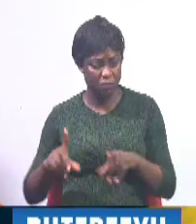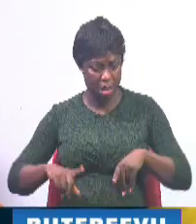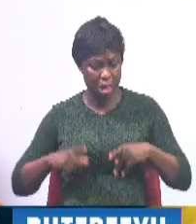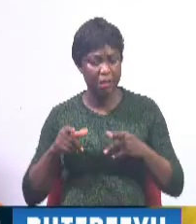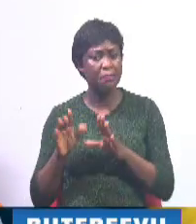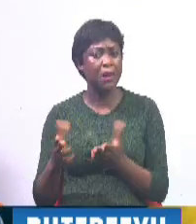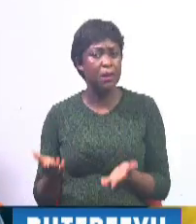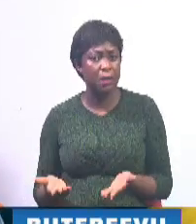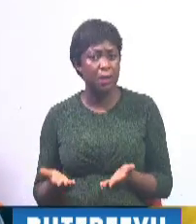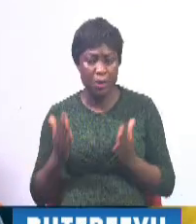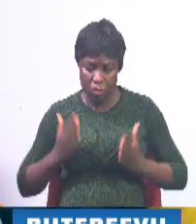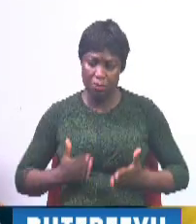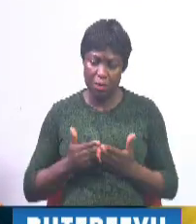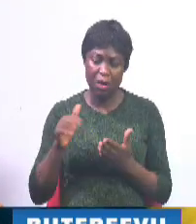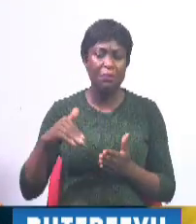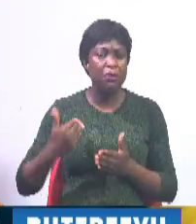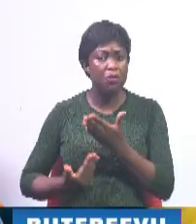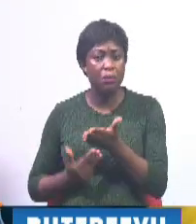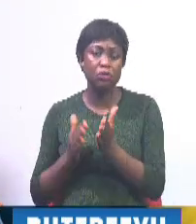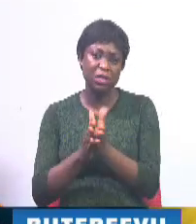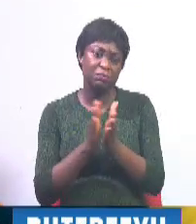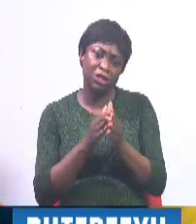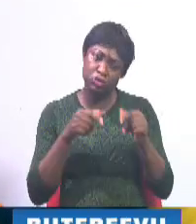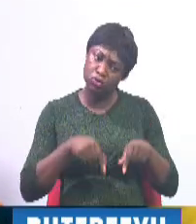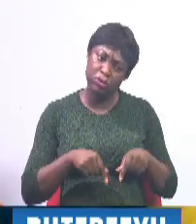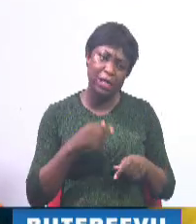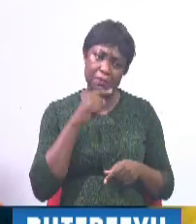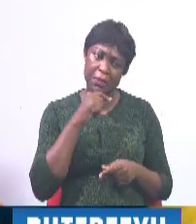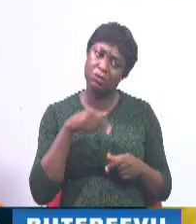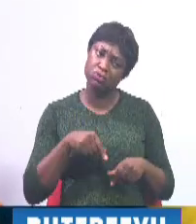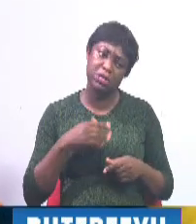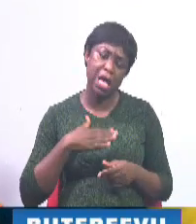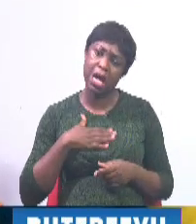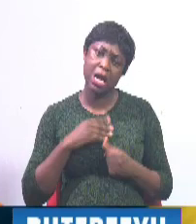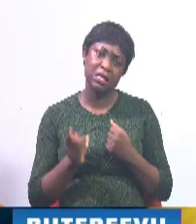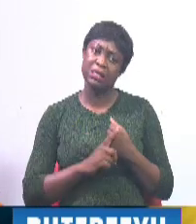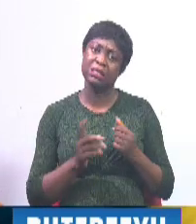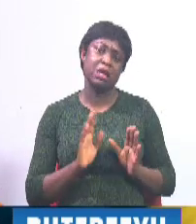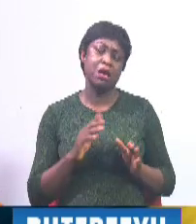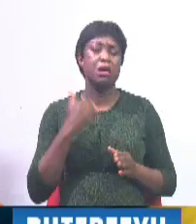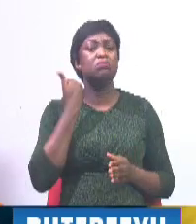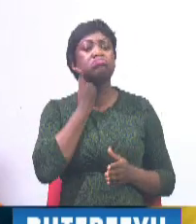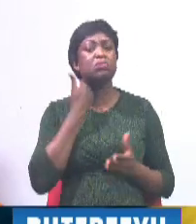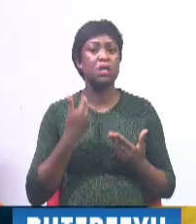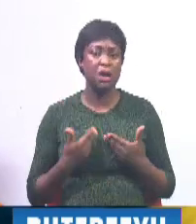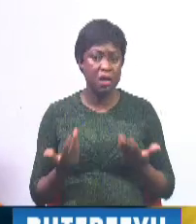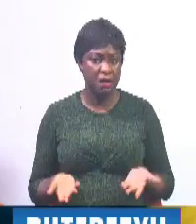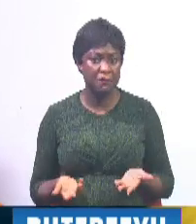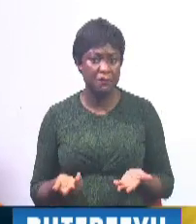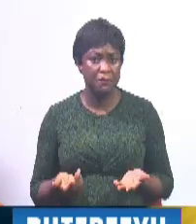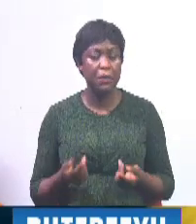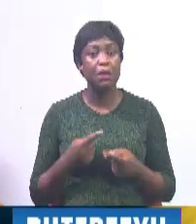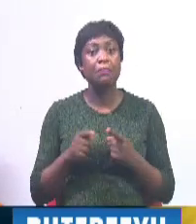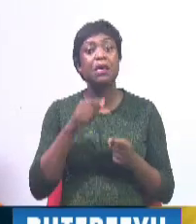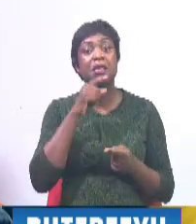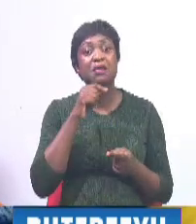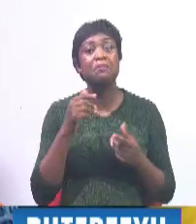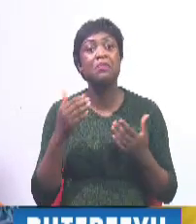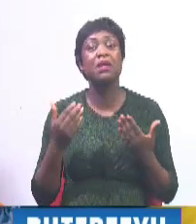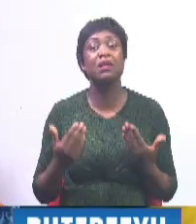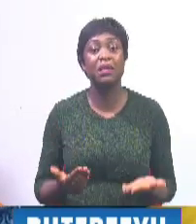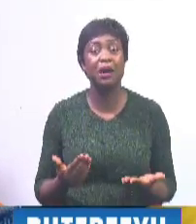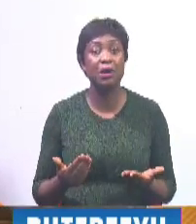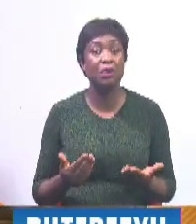ddembe ly'omukyalo ono okutegeeza nti olwaleero nganja bise ng'enjogera y'olwayo bw'egamba nga bamubuuza ovaawa kubanga abaami temukyasobola oyabika